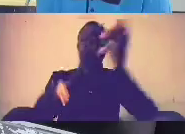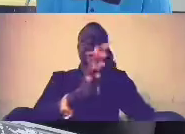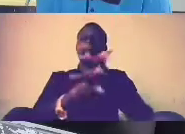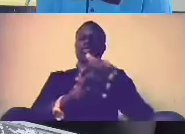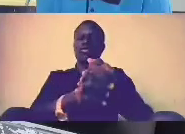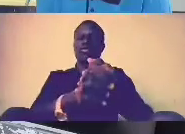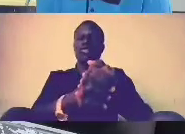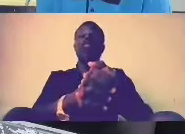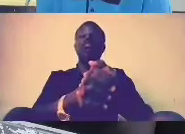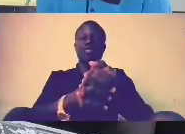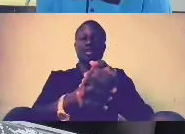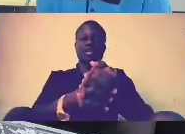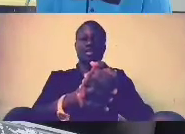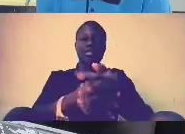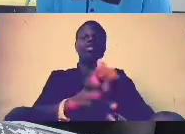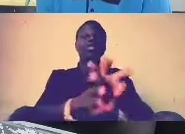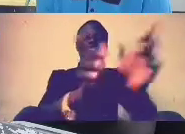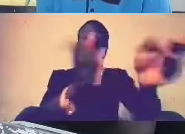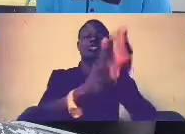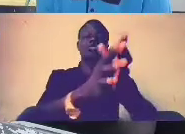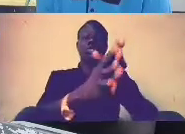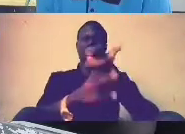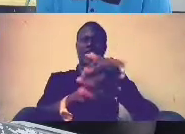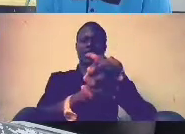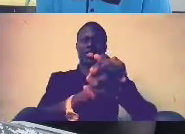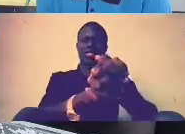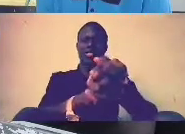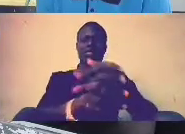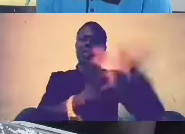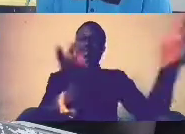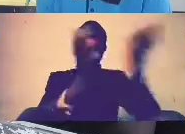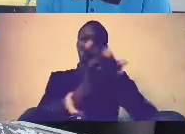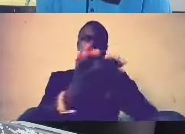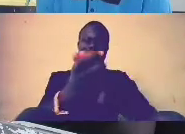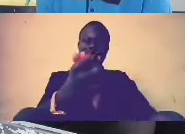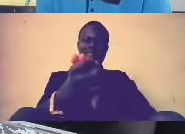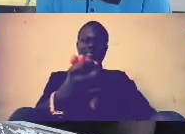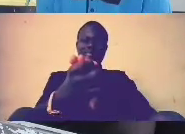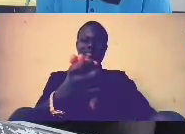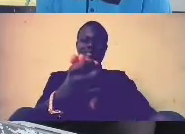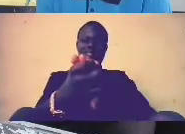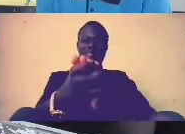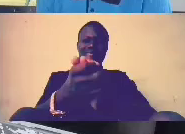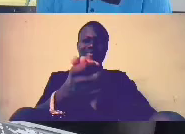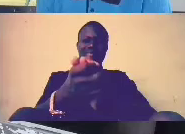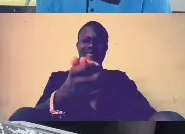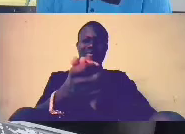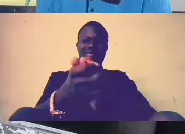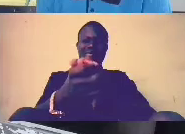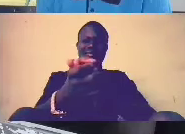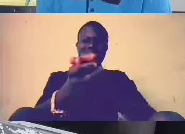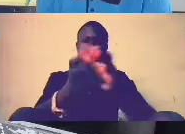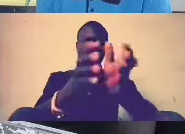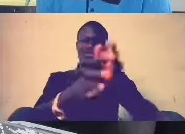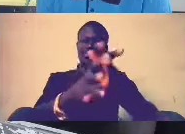qui est en toi est toujours vivant et tu peux toujours le réaliser à ta manière.